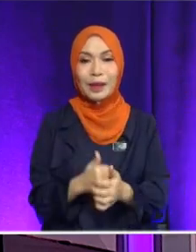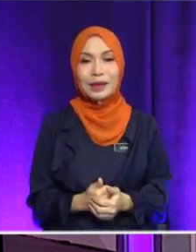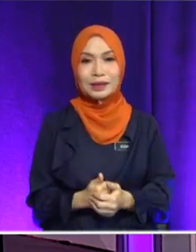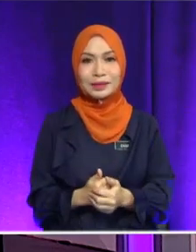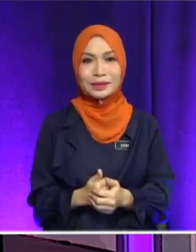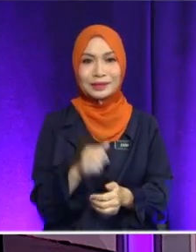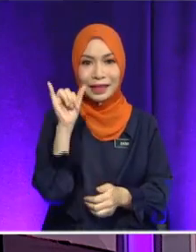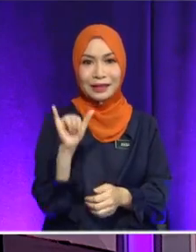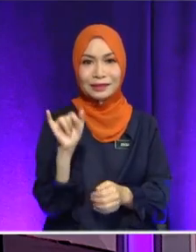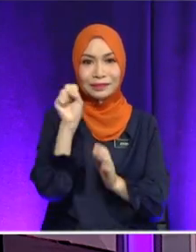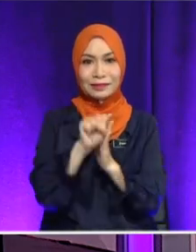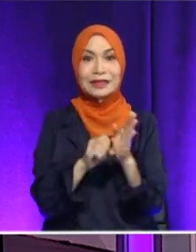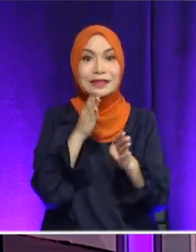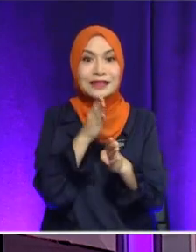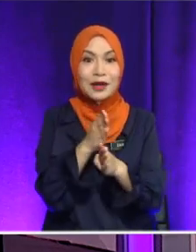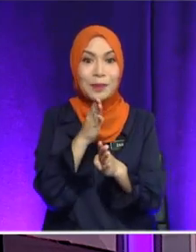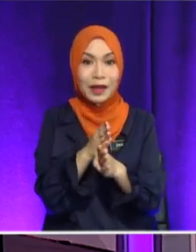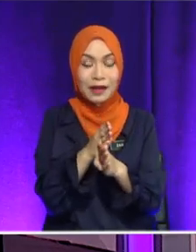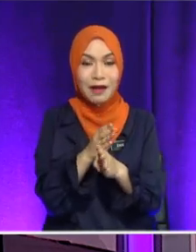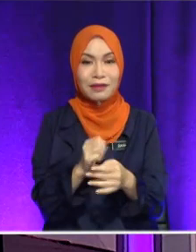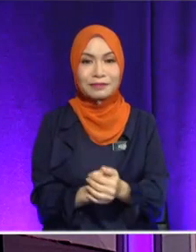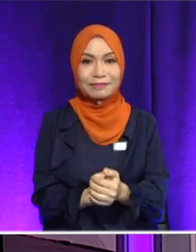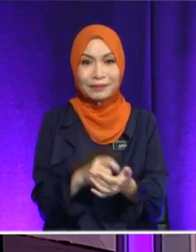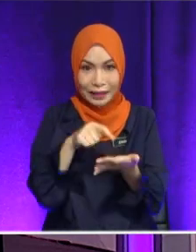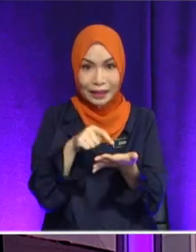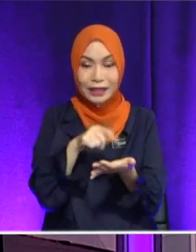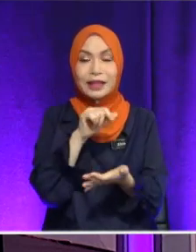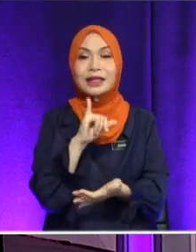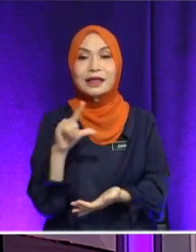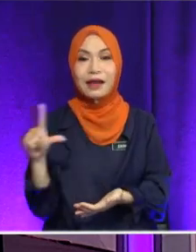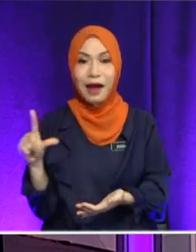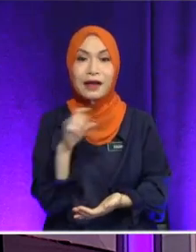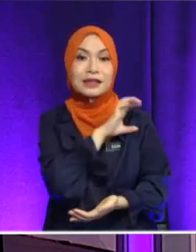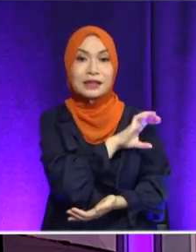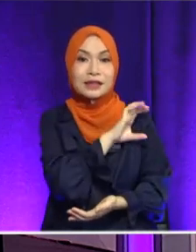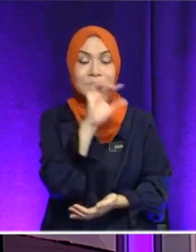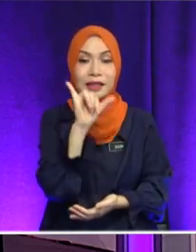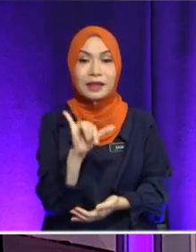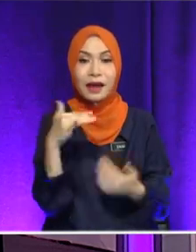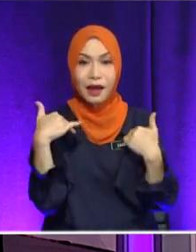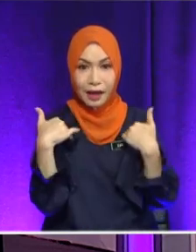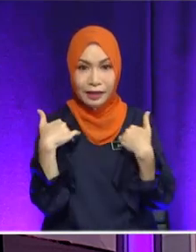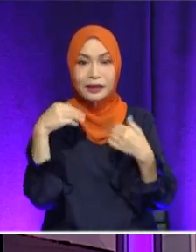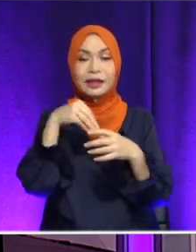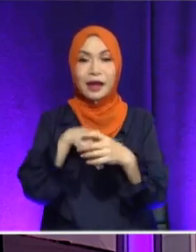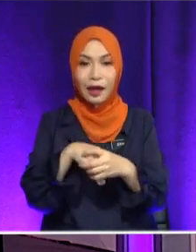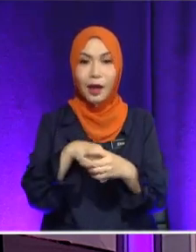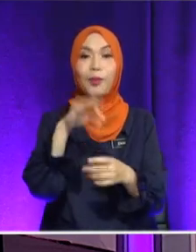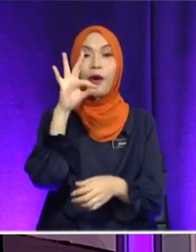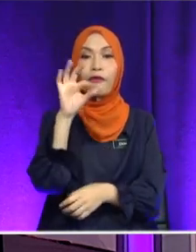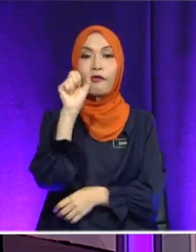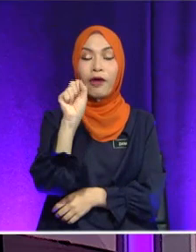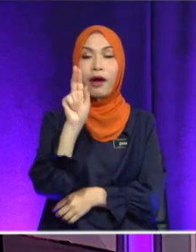tidak ini adalah ciri-ciri yang terdapat pada adegan fauzon Oke Lepas itu kita pergi ke aliran